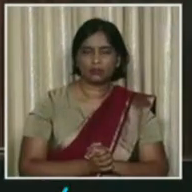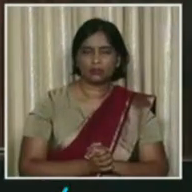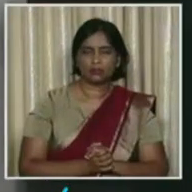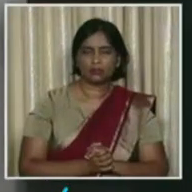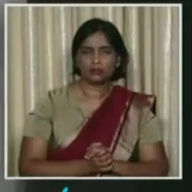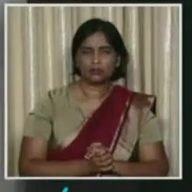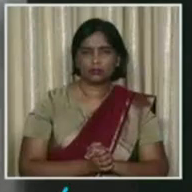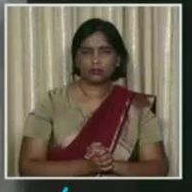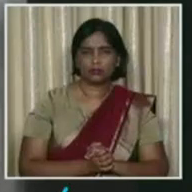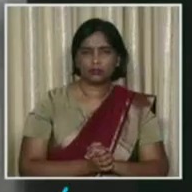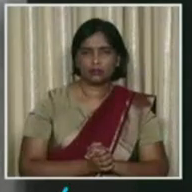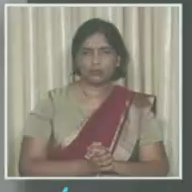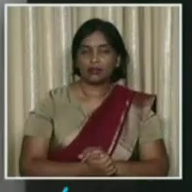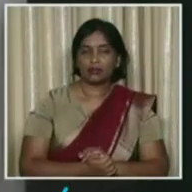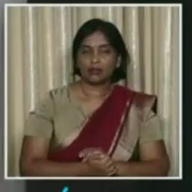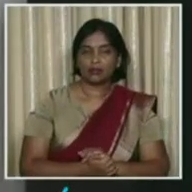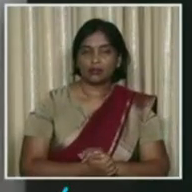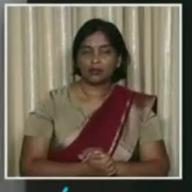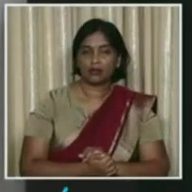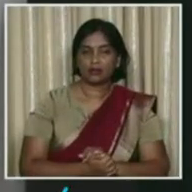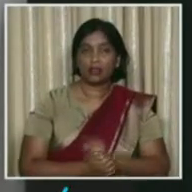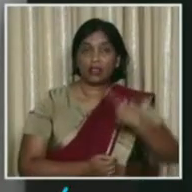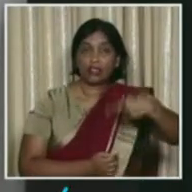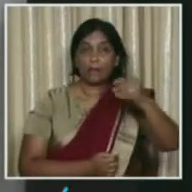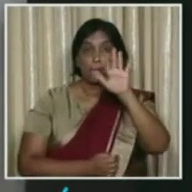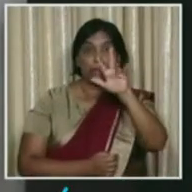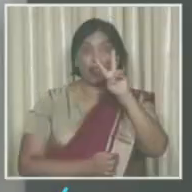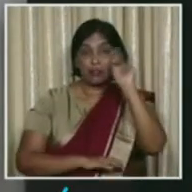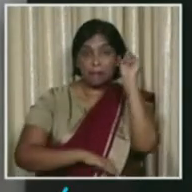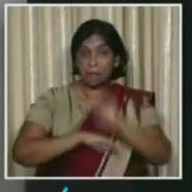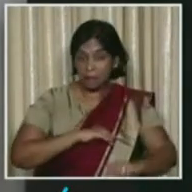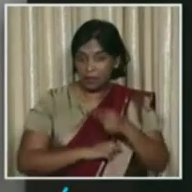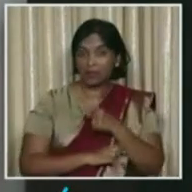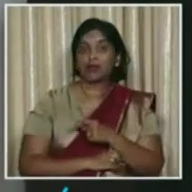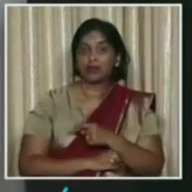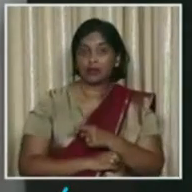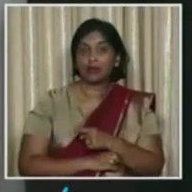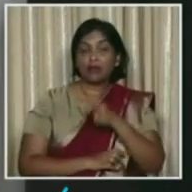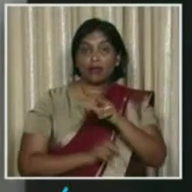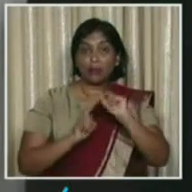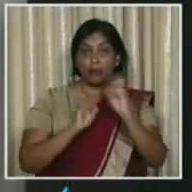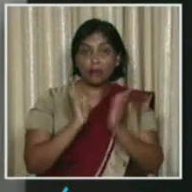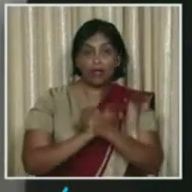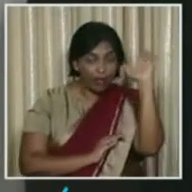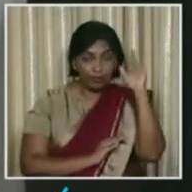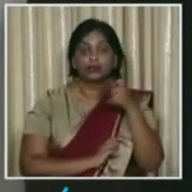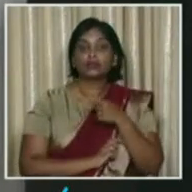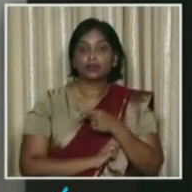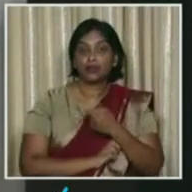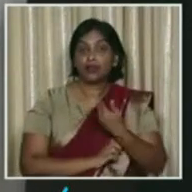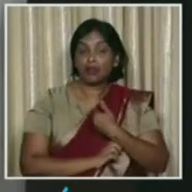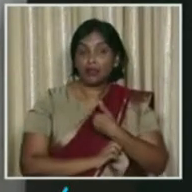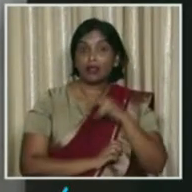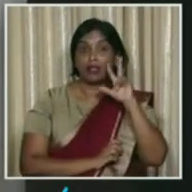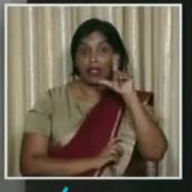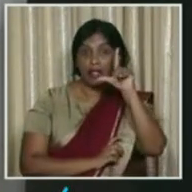ජනාධිපතිතුමාගේ හිනාවෙම තියෙනවා ඔයාලට දක්වන ප්‍රතිචාරය. දින 52 කුමන්ත්‍රණයේදී මෙතුමාව අගමැතිකමෙන් අස් කරනකොට මට